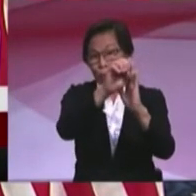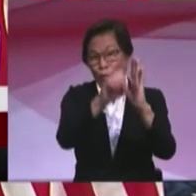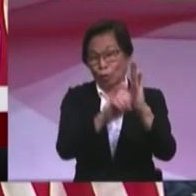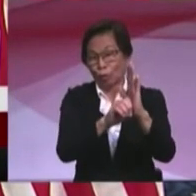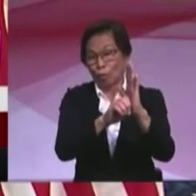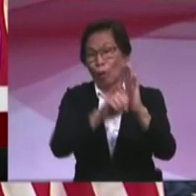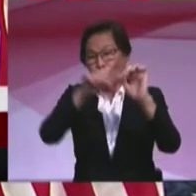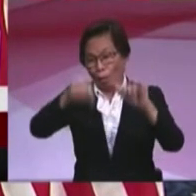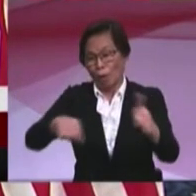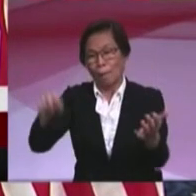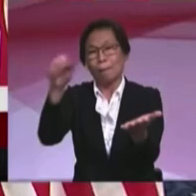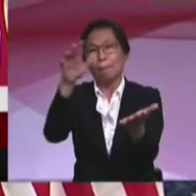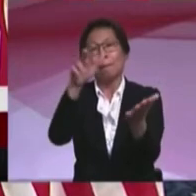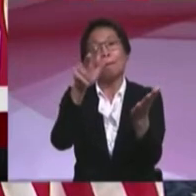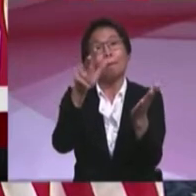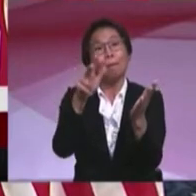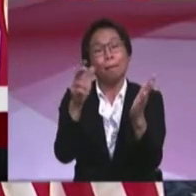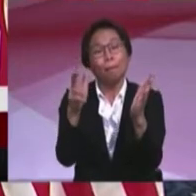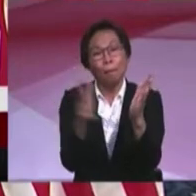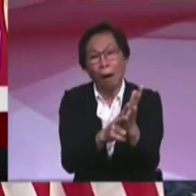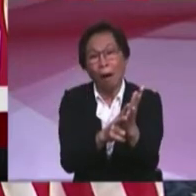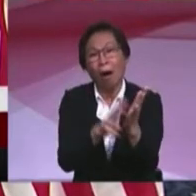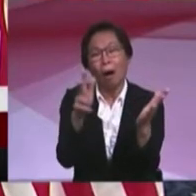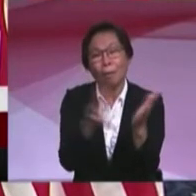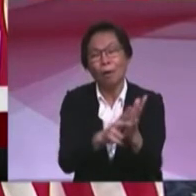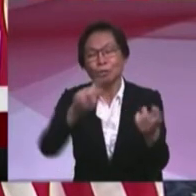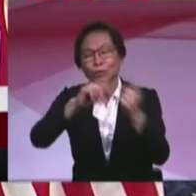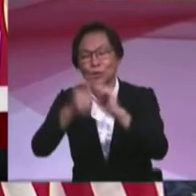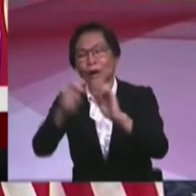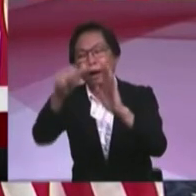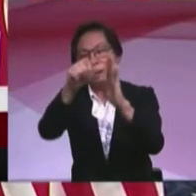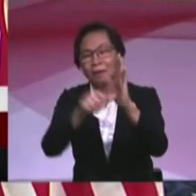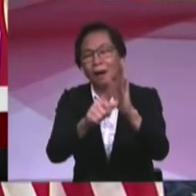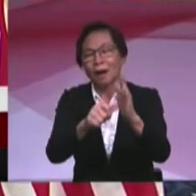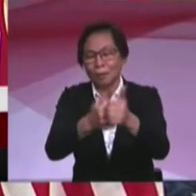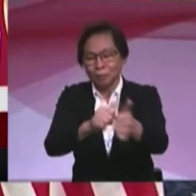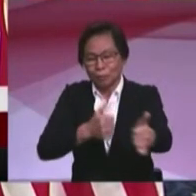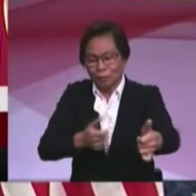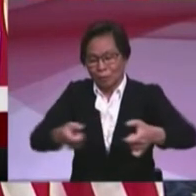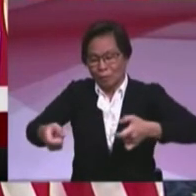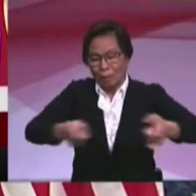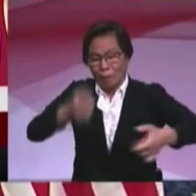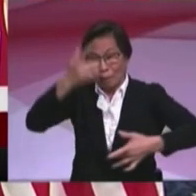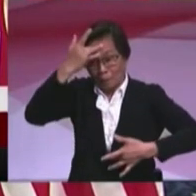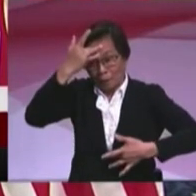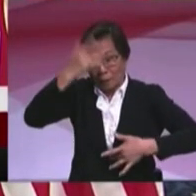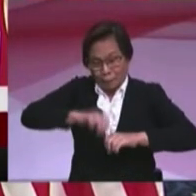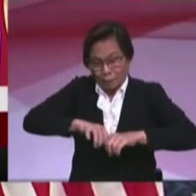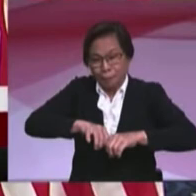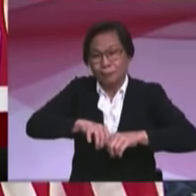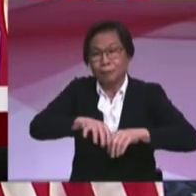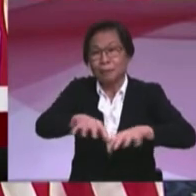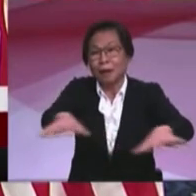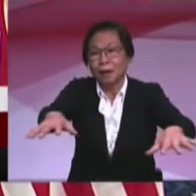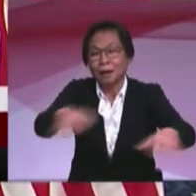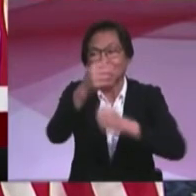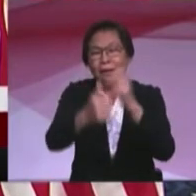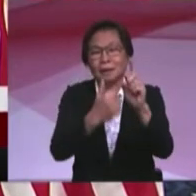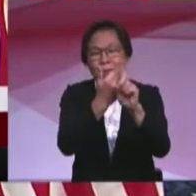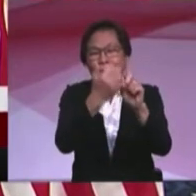boleh Dimas shortcut untuk memindah akta pencegahan dan pengawalan penyakit berjangkit